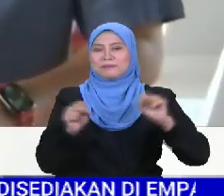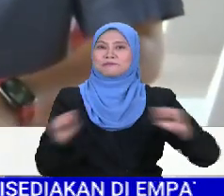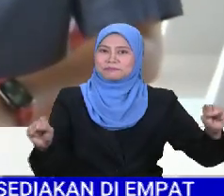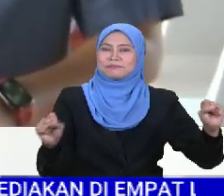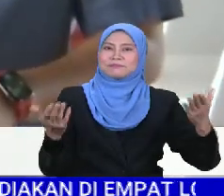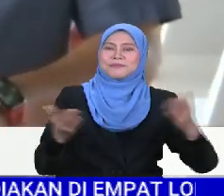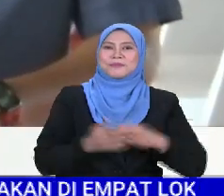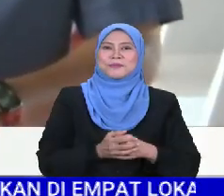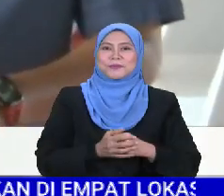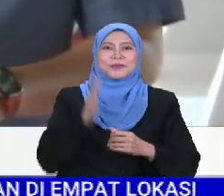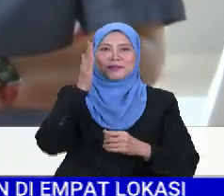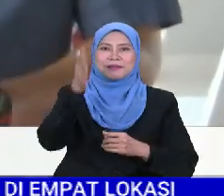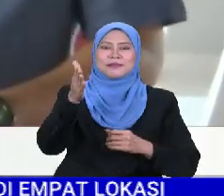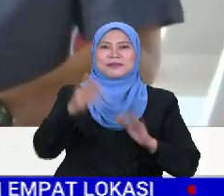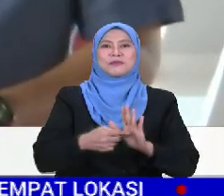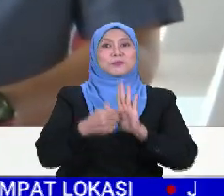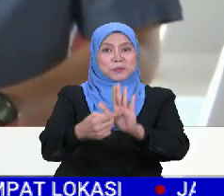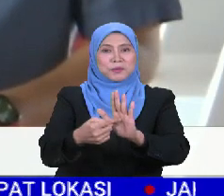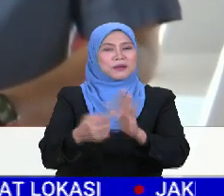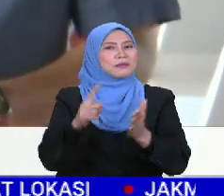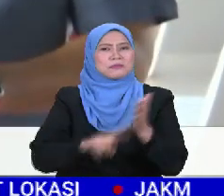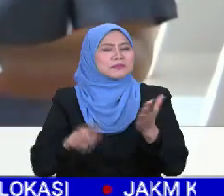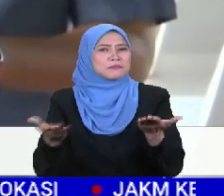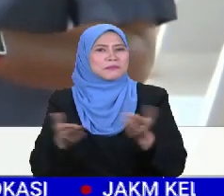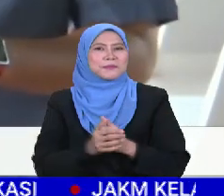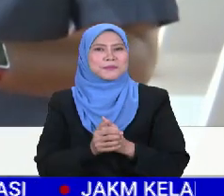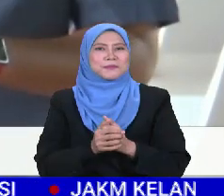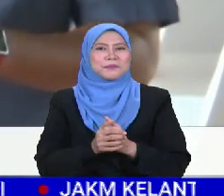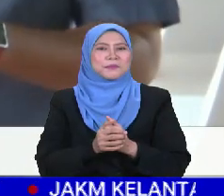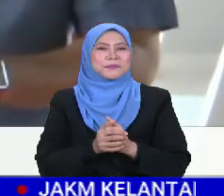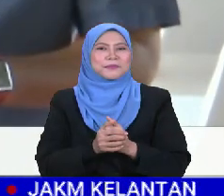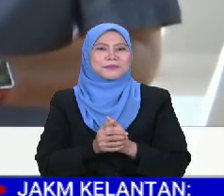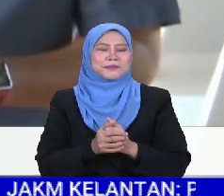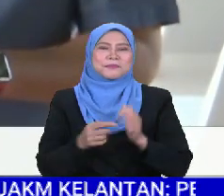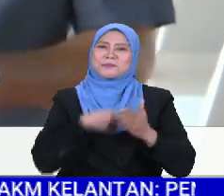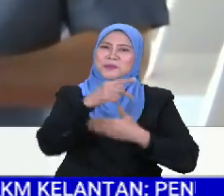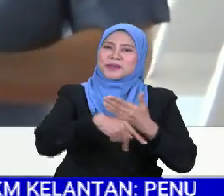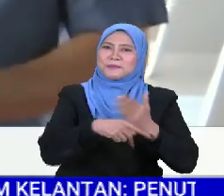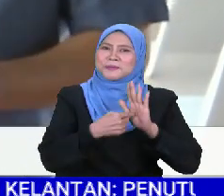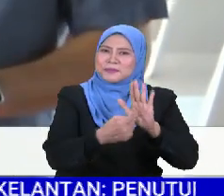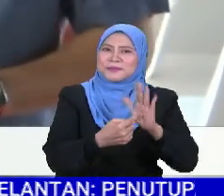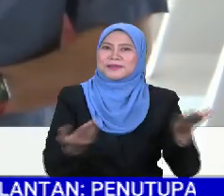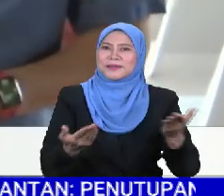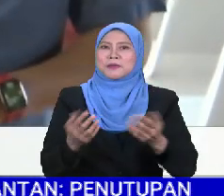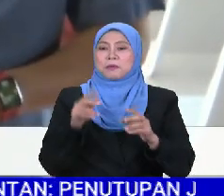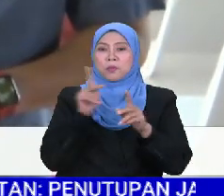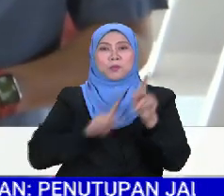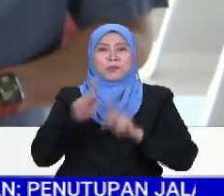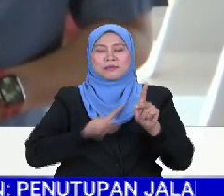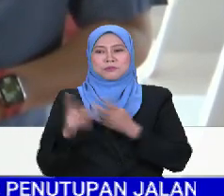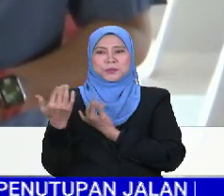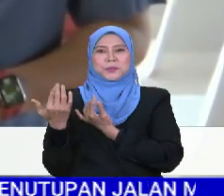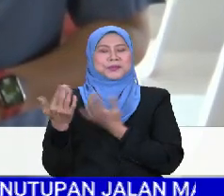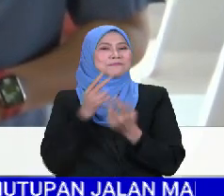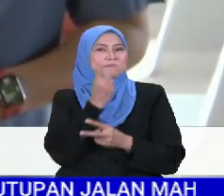dan yang bakal dipersembahkan malam ini. Apa antara persembahan yang menarik yang boleh ditunggu oleh penonton malam ini? Baik.